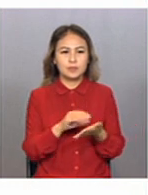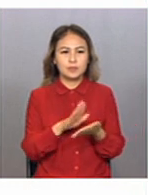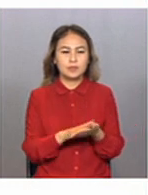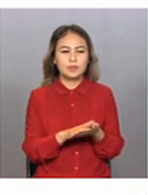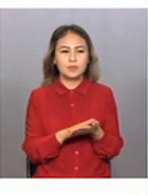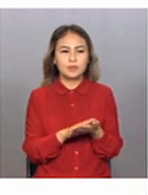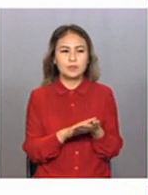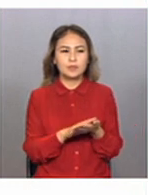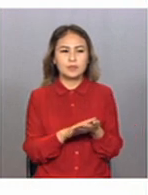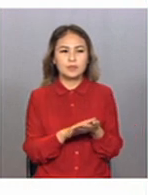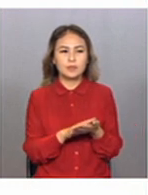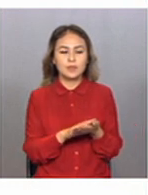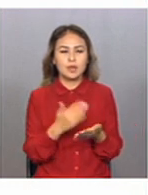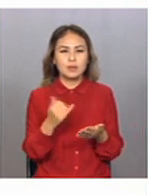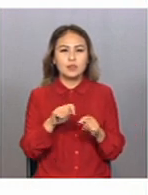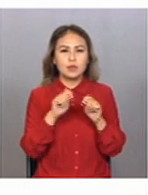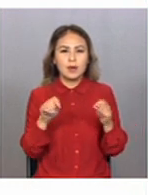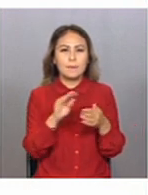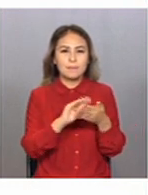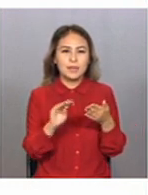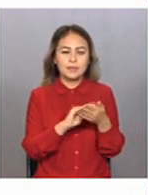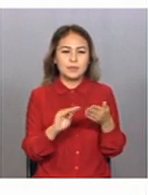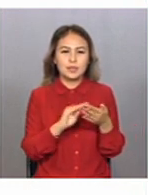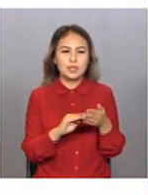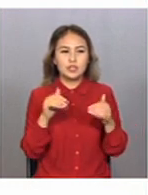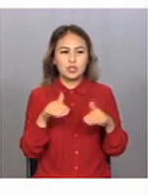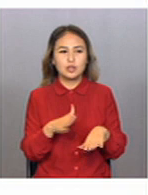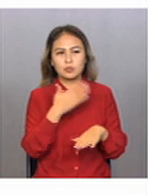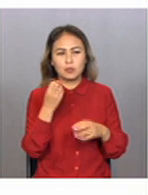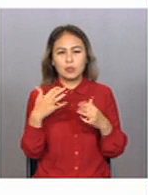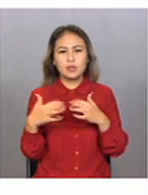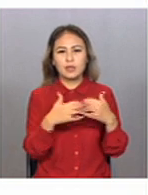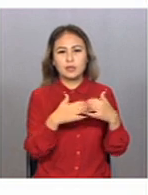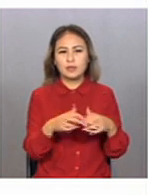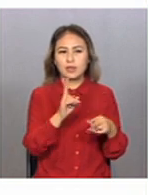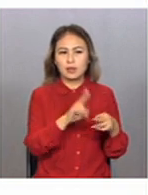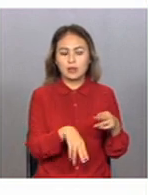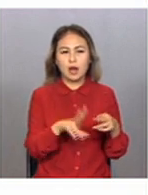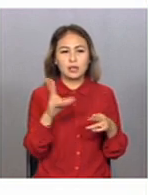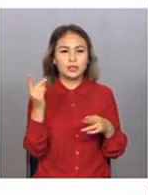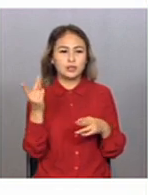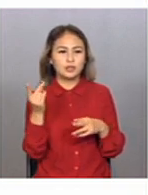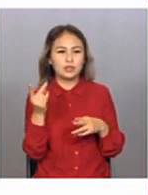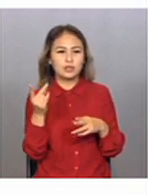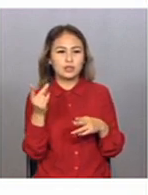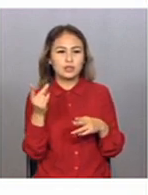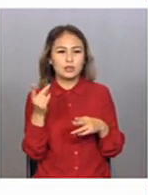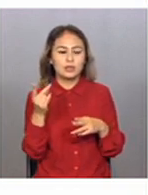келсек, біздің құраған мәтінімізде шешімі жоқ, таласпен аяқталды. Ал ғажайып бақ